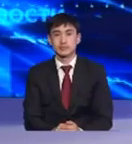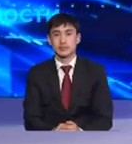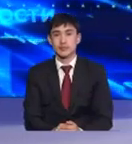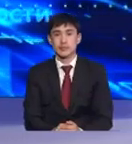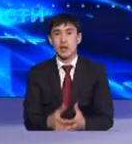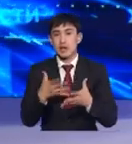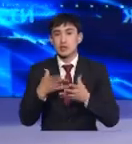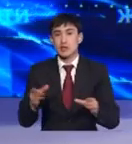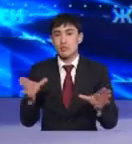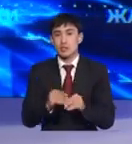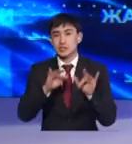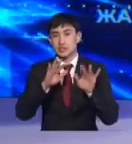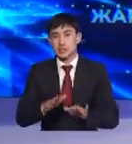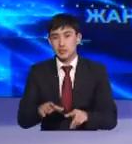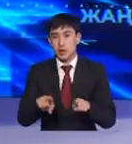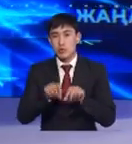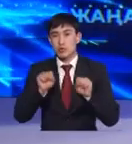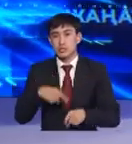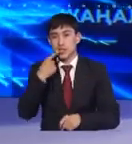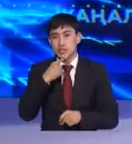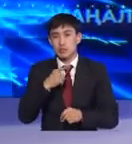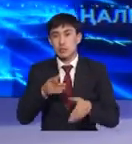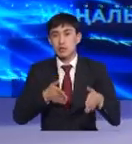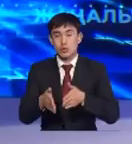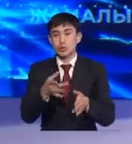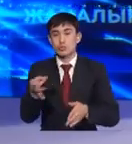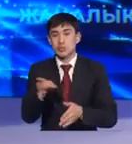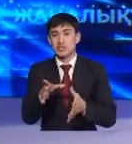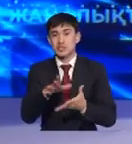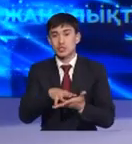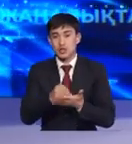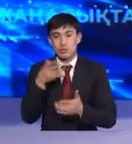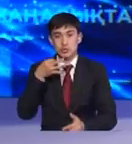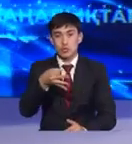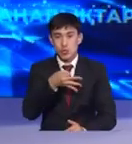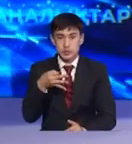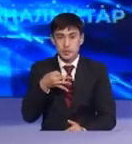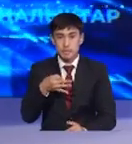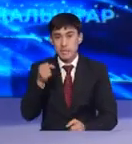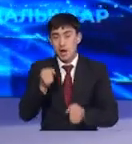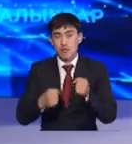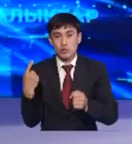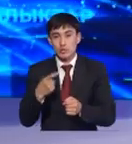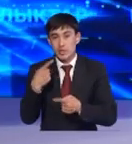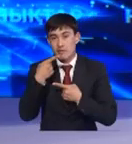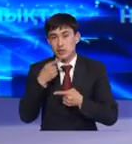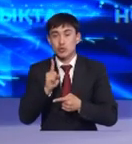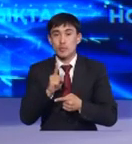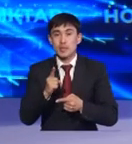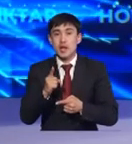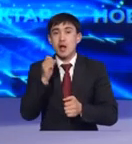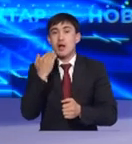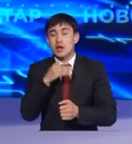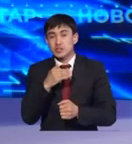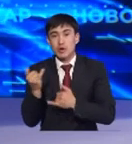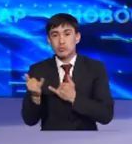растаяли вместе со снегом. Так можно сказать про дороги республиканского значения в Алма-Атинской области. Автолюбители сетуют, что